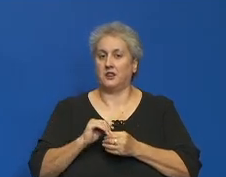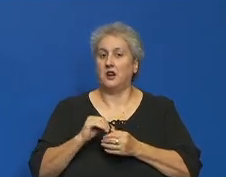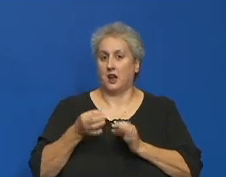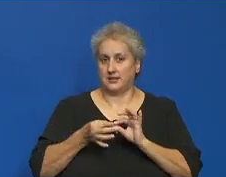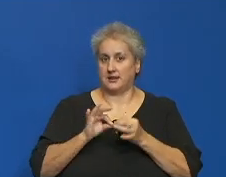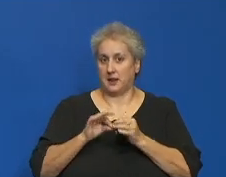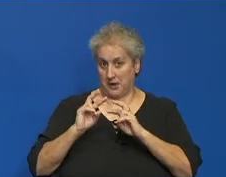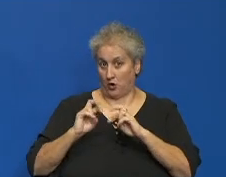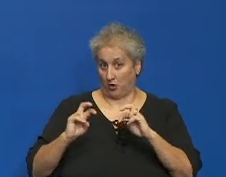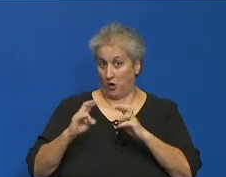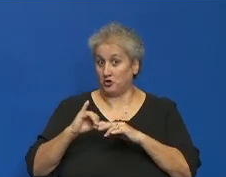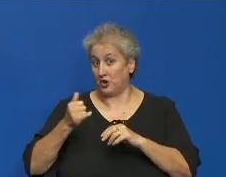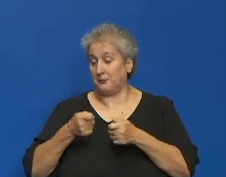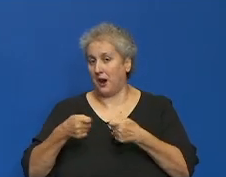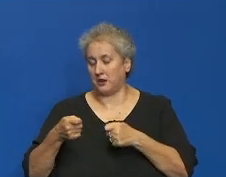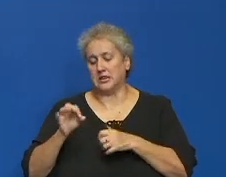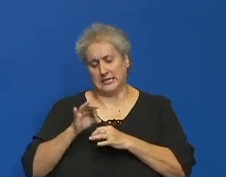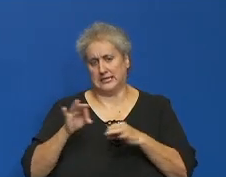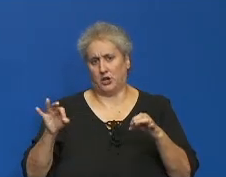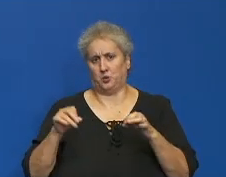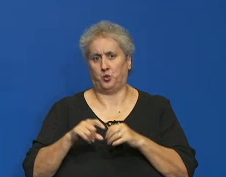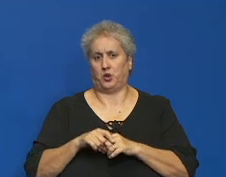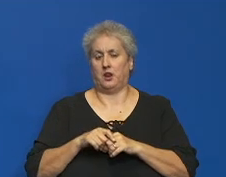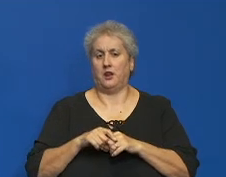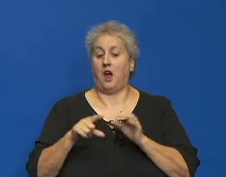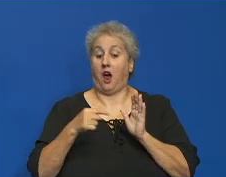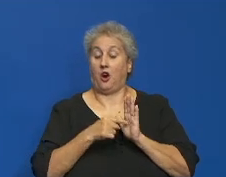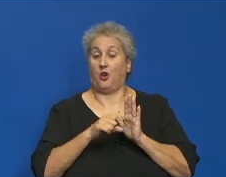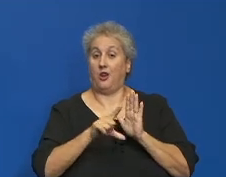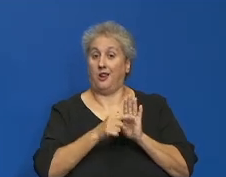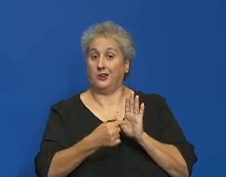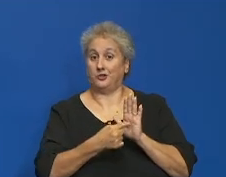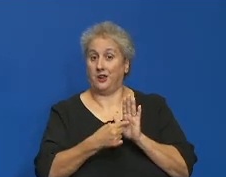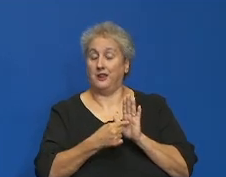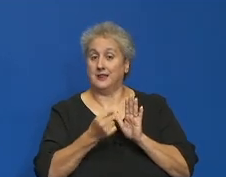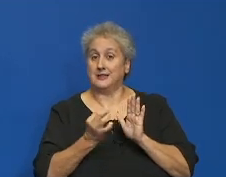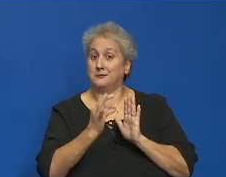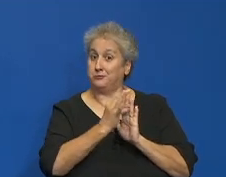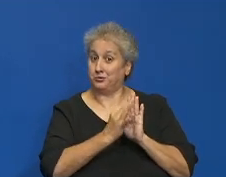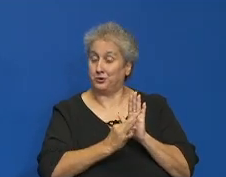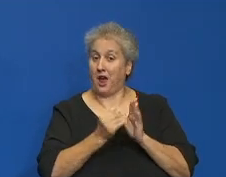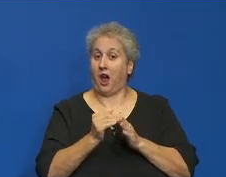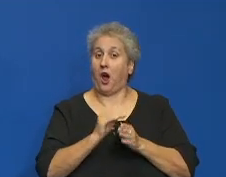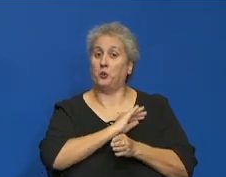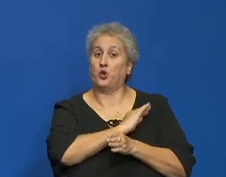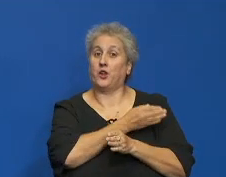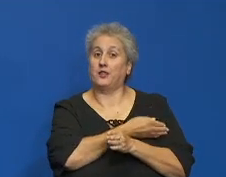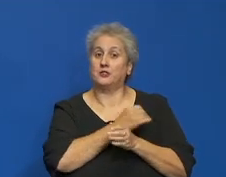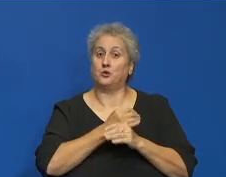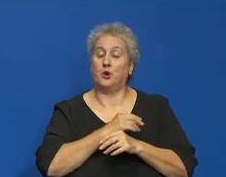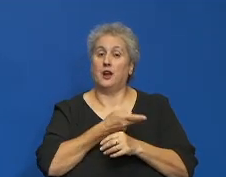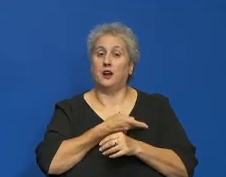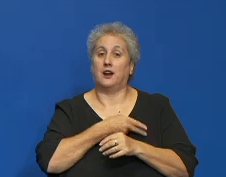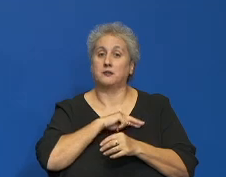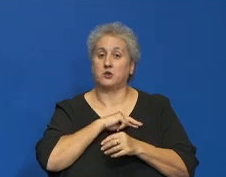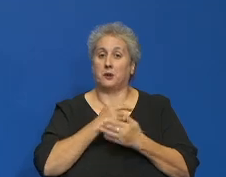însemna și controle în magazine? Sigur, vor fi în actul normativ sunt trecute autorități cu responsabilitate de